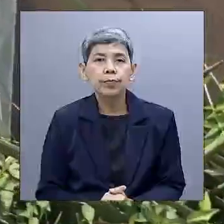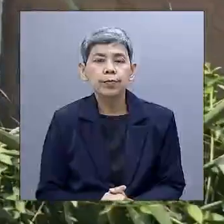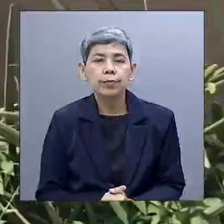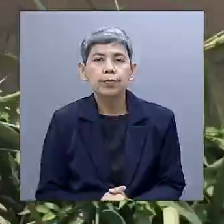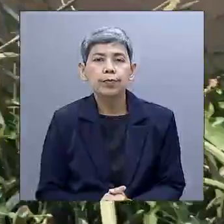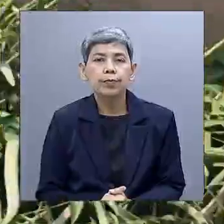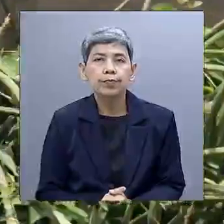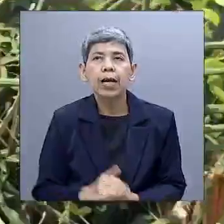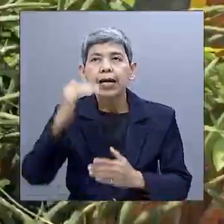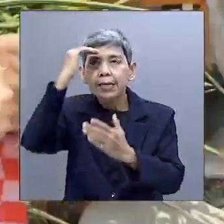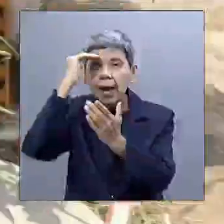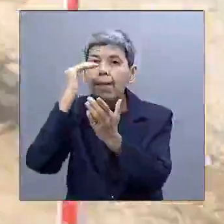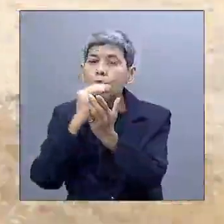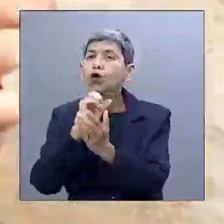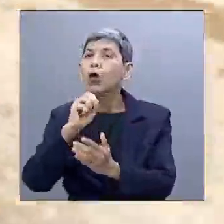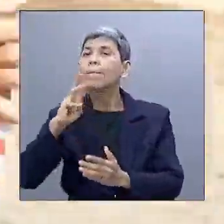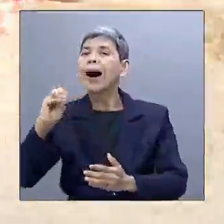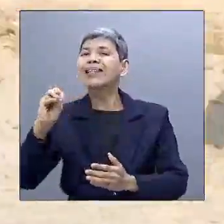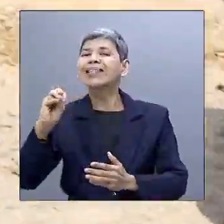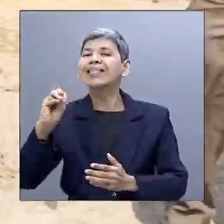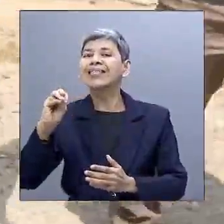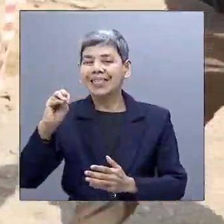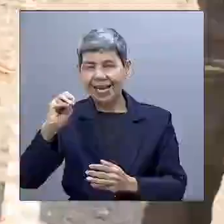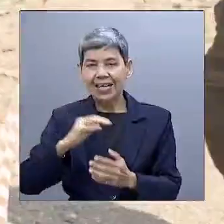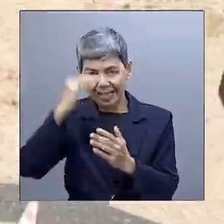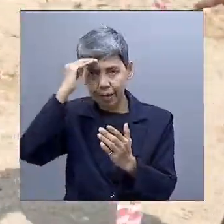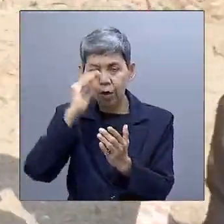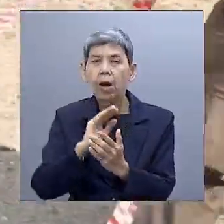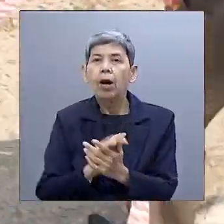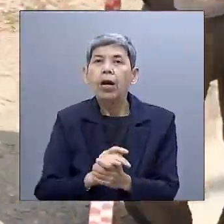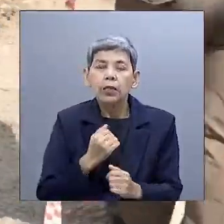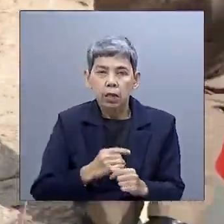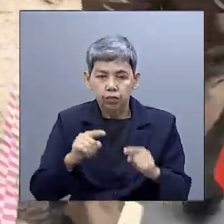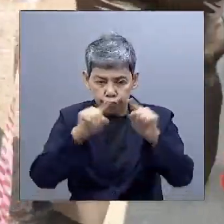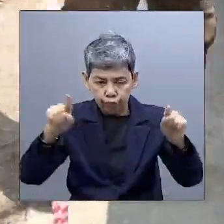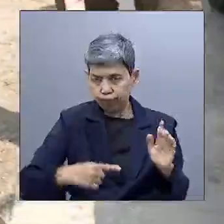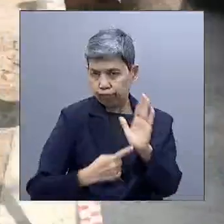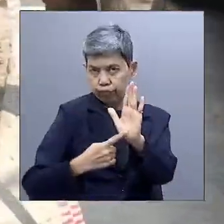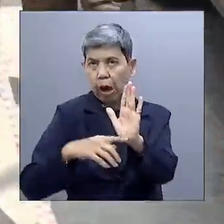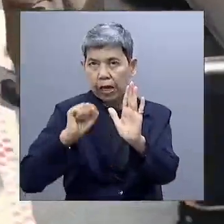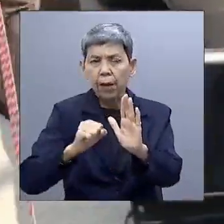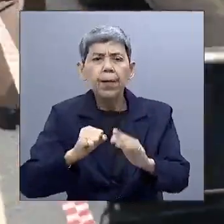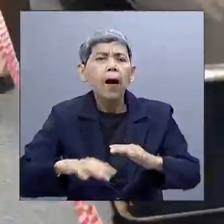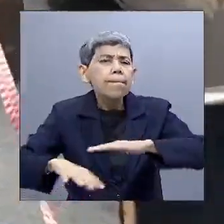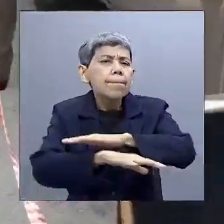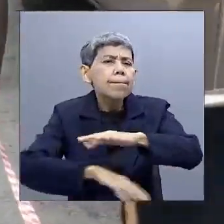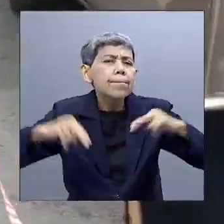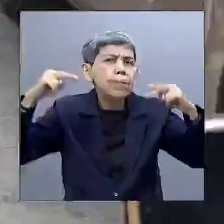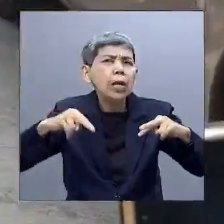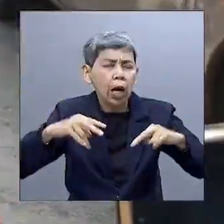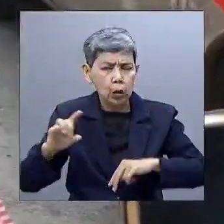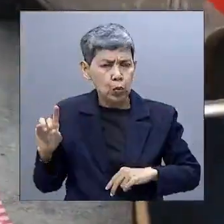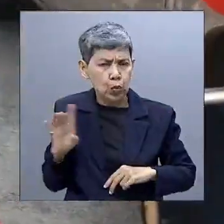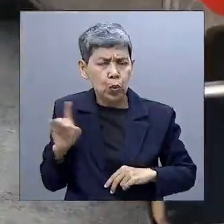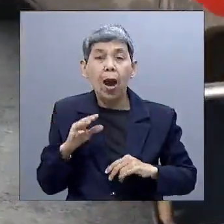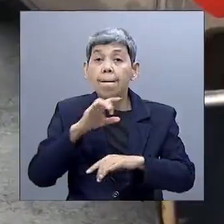พันตำรวจเอกสมมาตรจันทรัตน์ผู้กำกับการสภ.บางแพนำหมายค้นพร้อมพยานที่เป็นญาติของเหยื่อที่รอดชีวิตที่จังหวัดเ